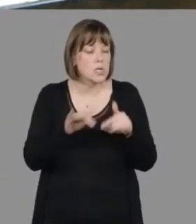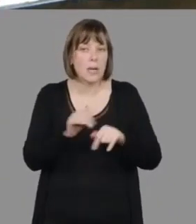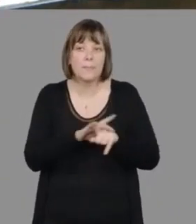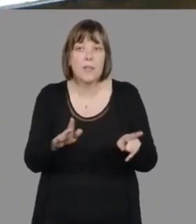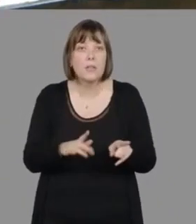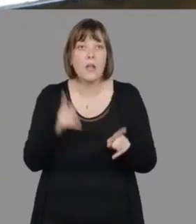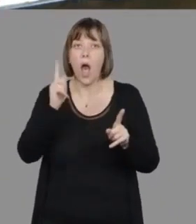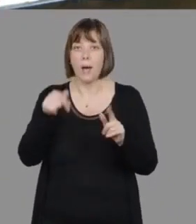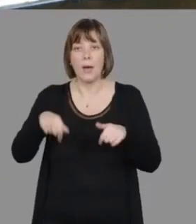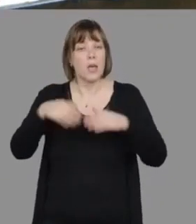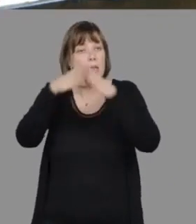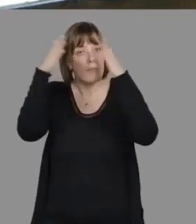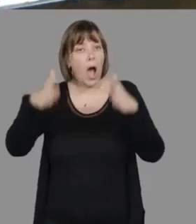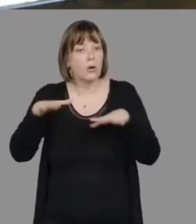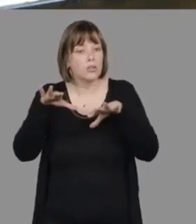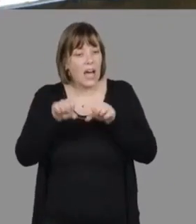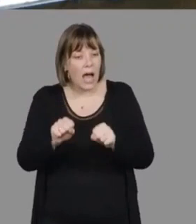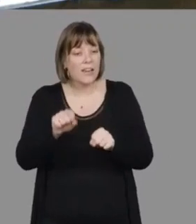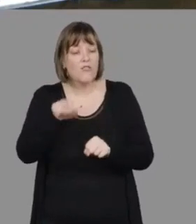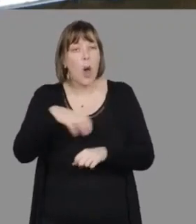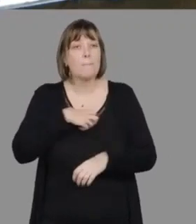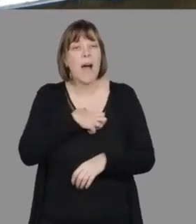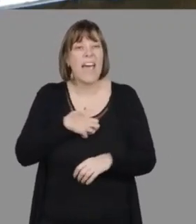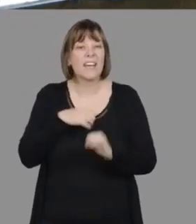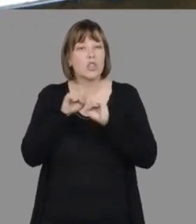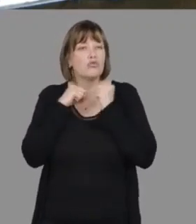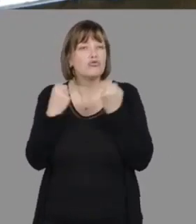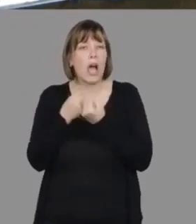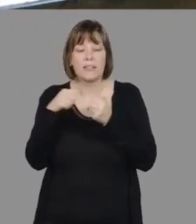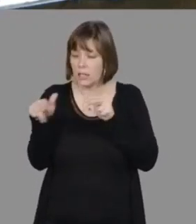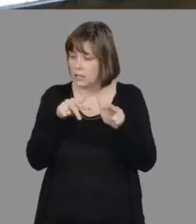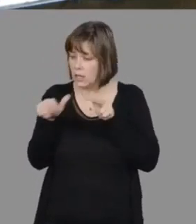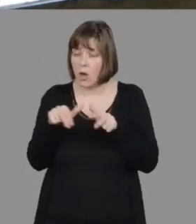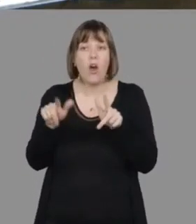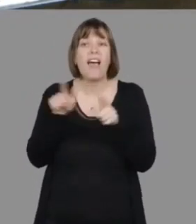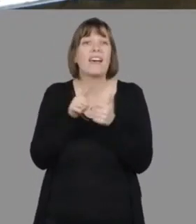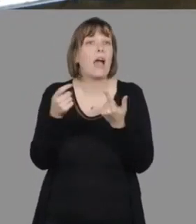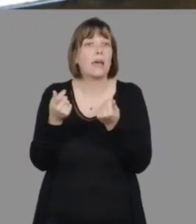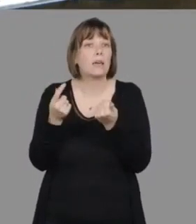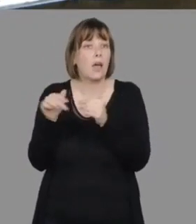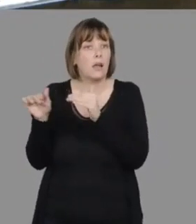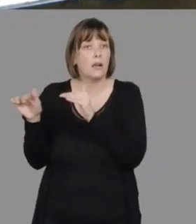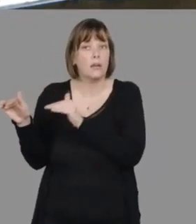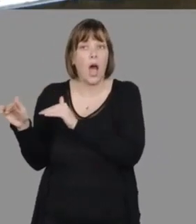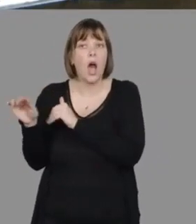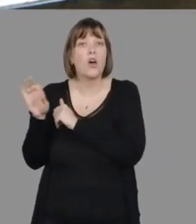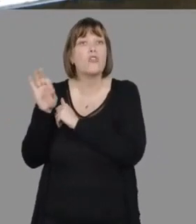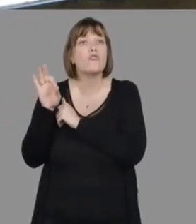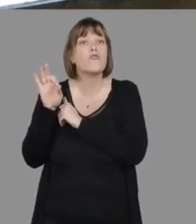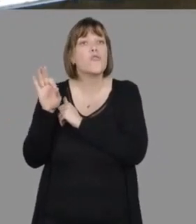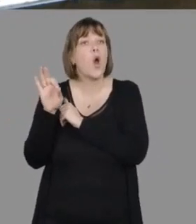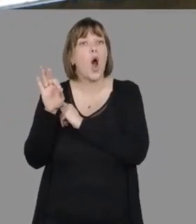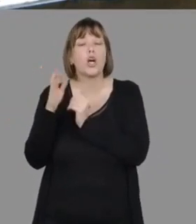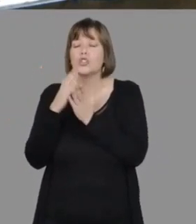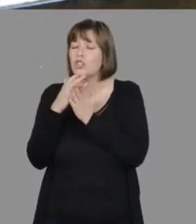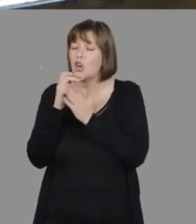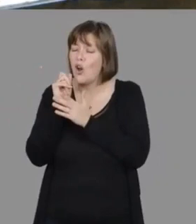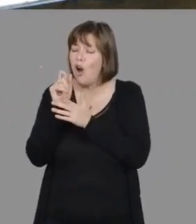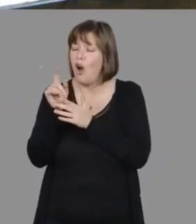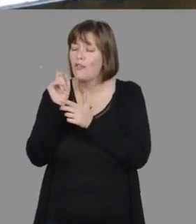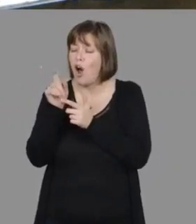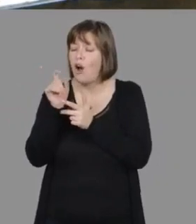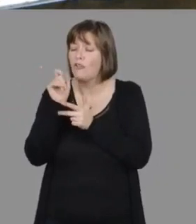im Haushalt der bayerischen Staatsregierung kein Geld vorhanden ist für den so oft